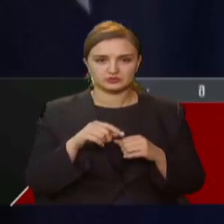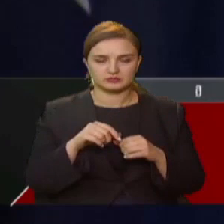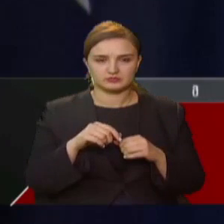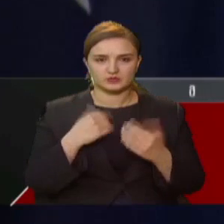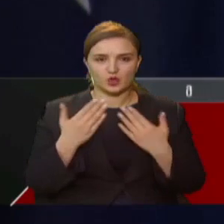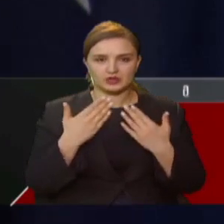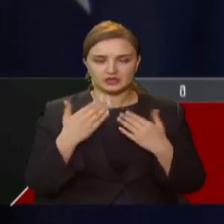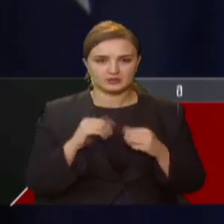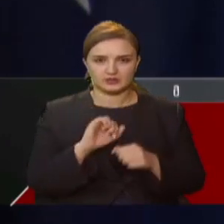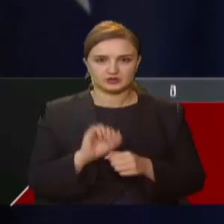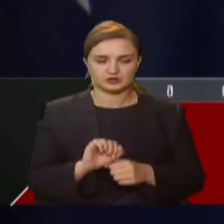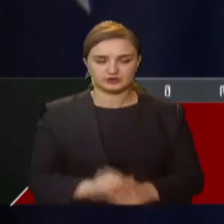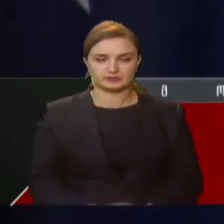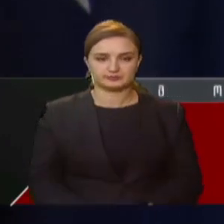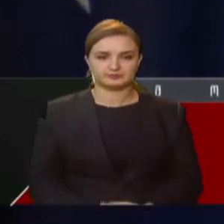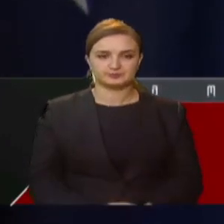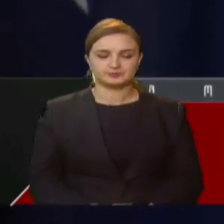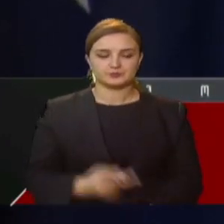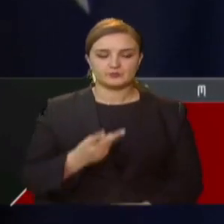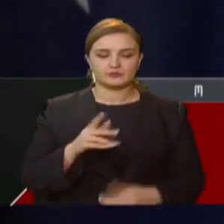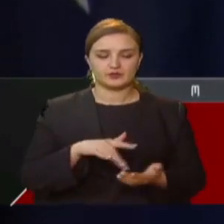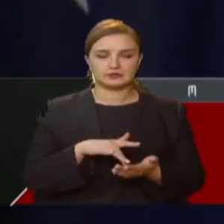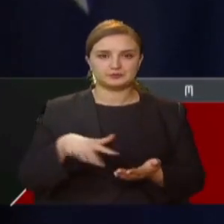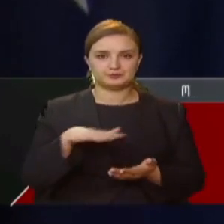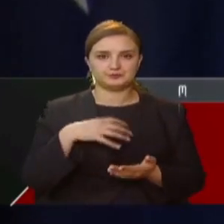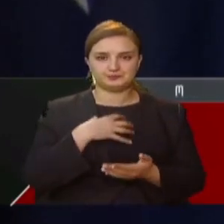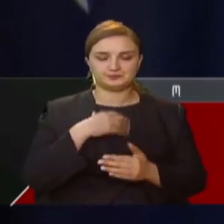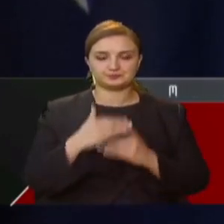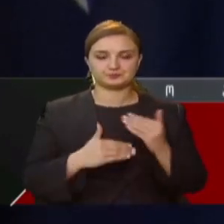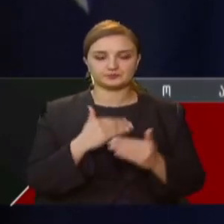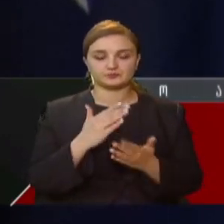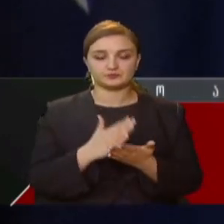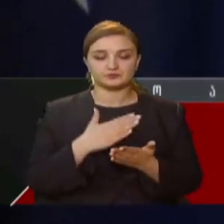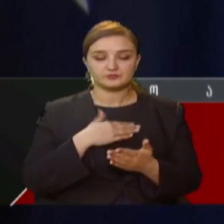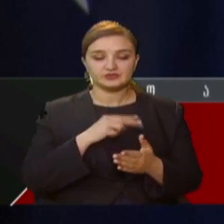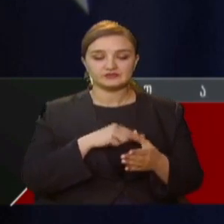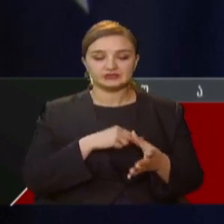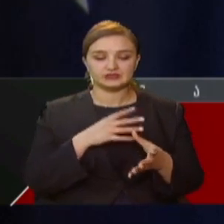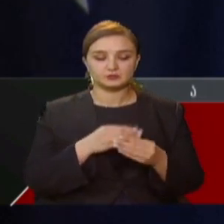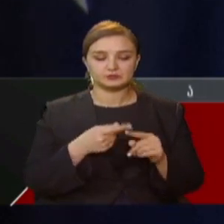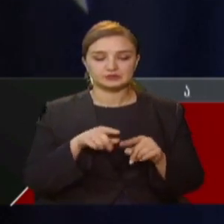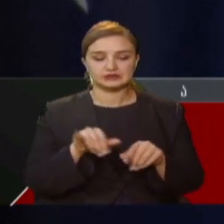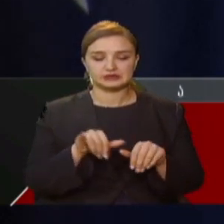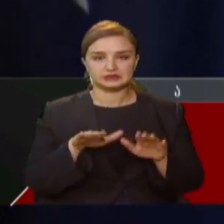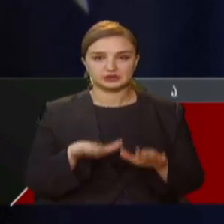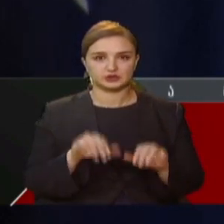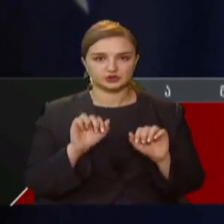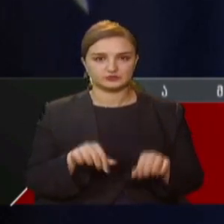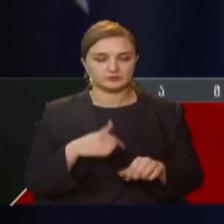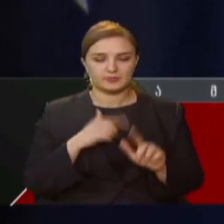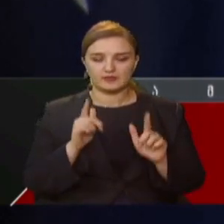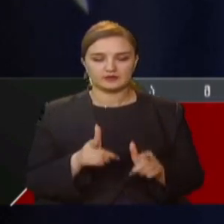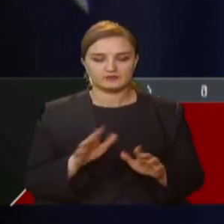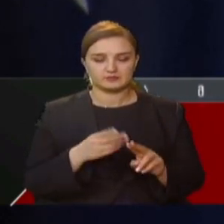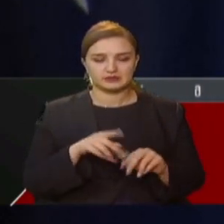kontaktebi. Pikrop rom orive kveqana mnishlovani nabiji gadadga tsinsulistvis. Chven vitaramshomlebt ik sadats sheguizlia, ar davetanxvebit